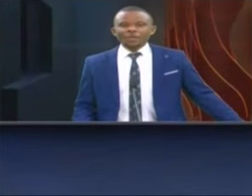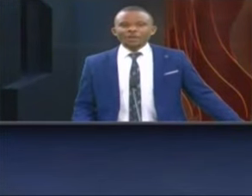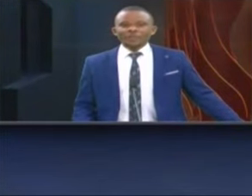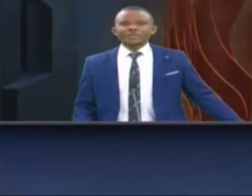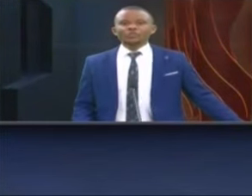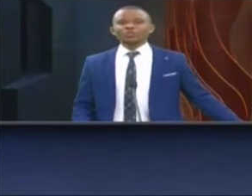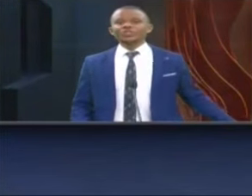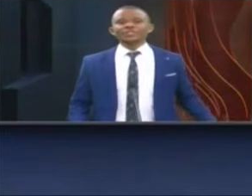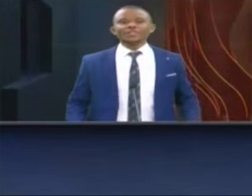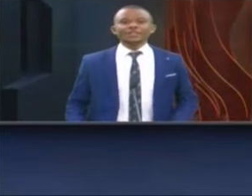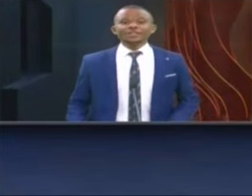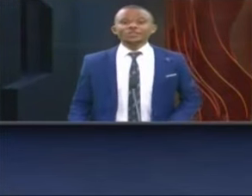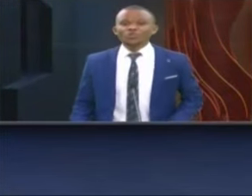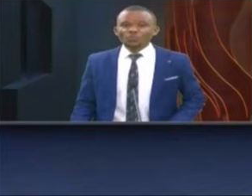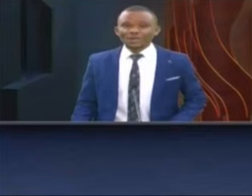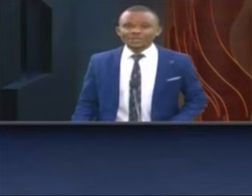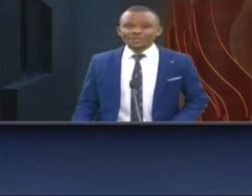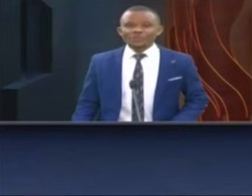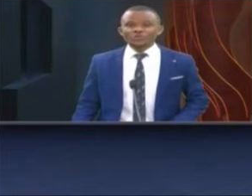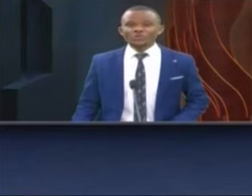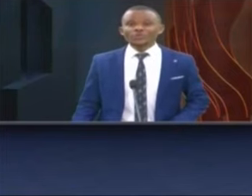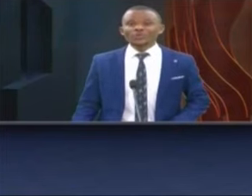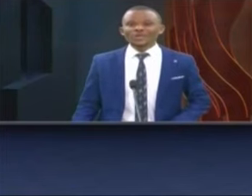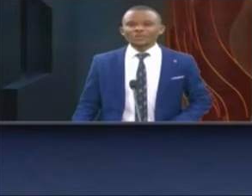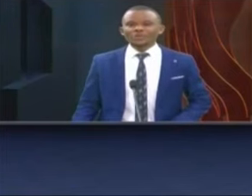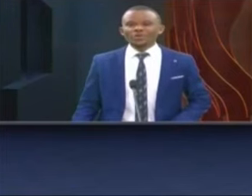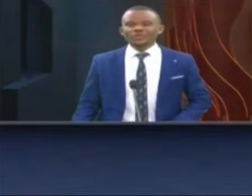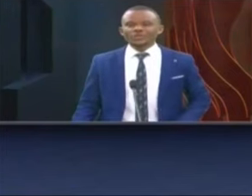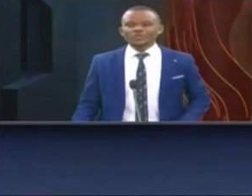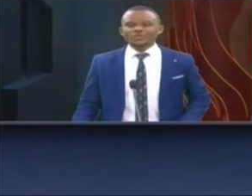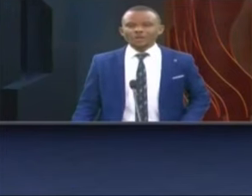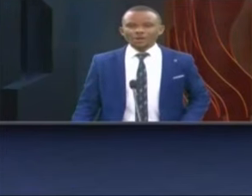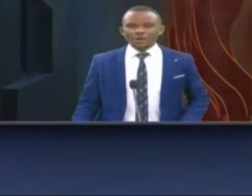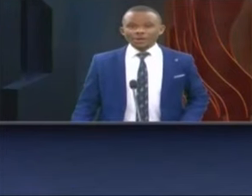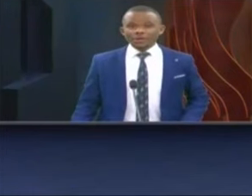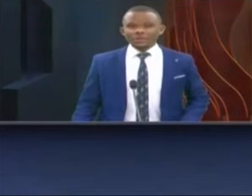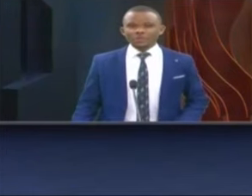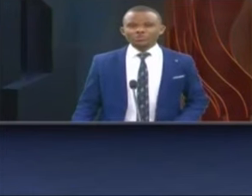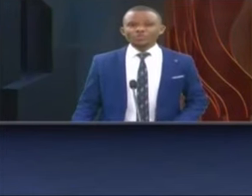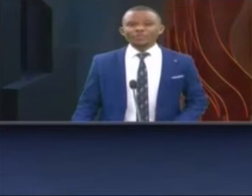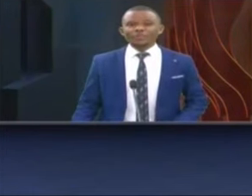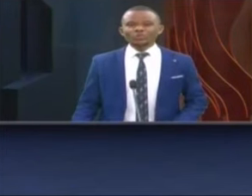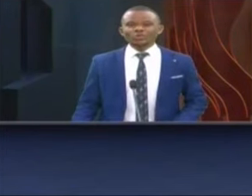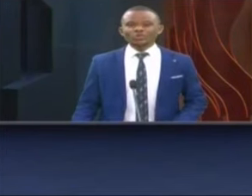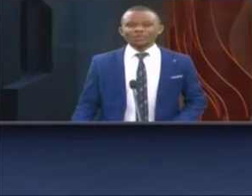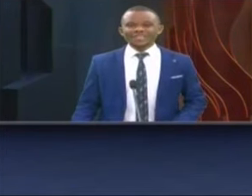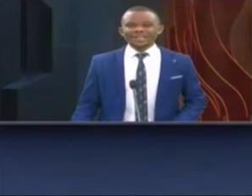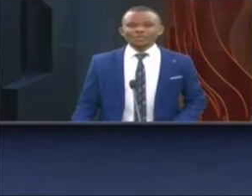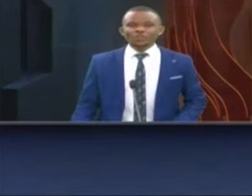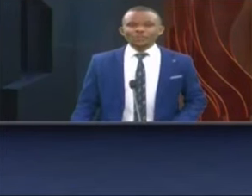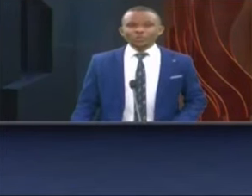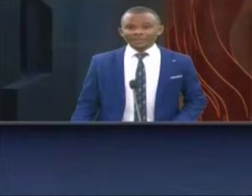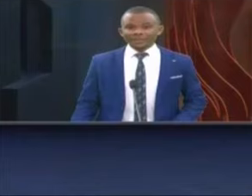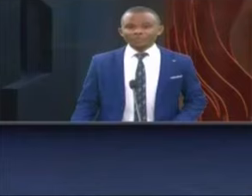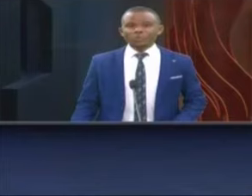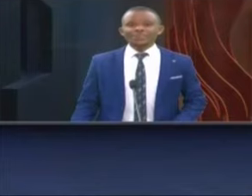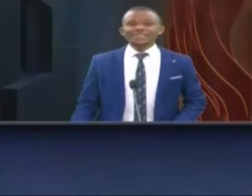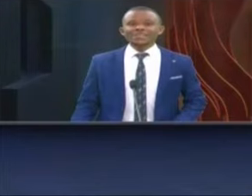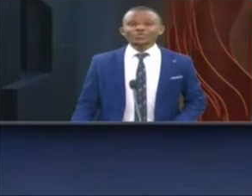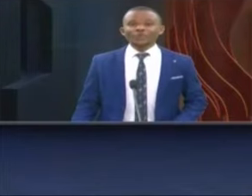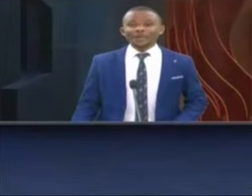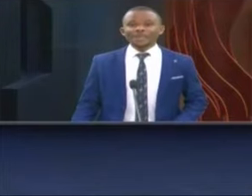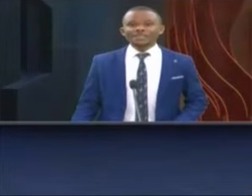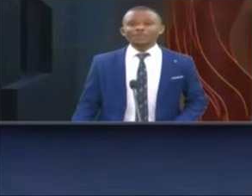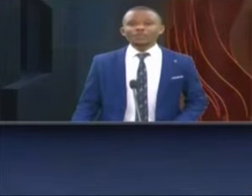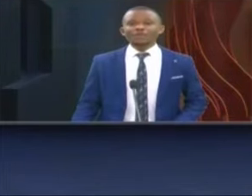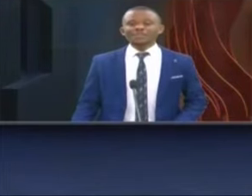d'État. Félix-Antoine Tshisekedi Tshilombo assiste à l'audience solennelle de la rentrée judiciaire exercice 2023-2024. Le traitement de